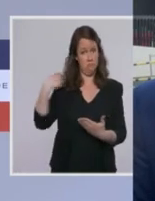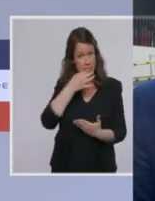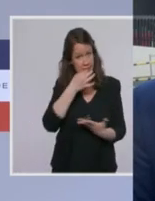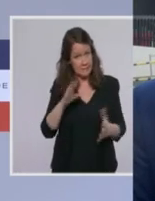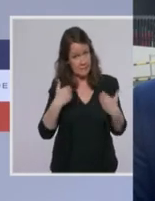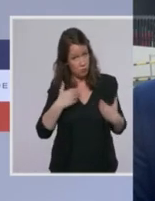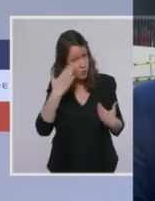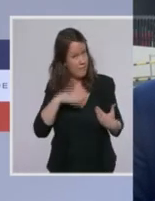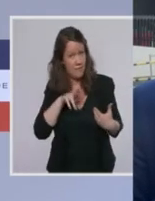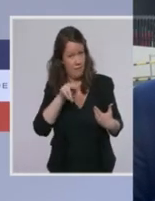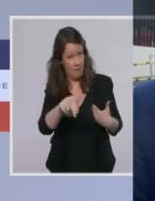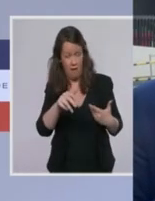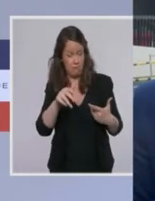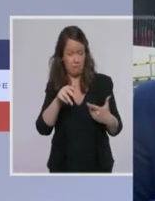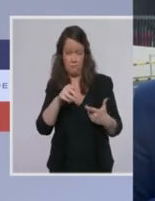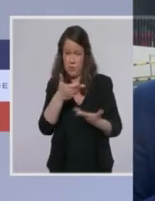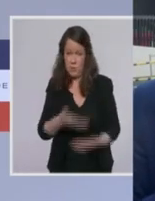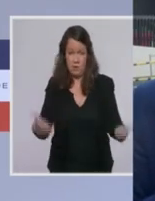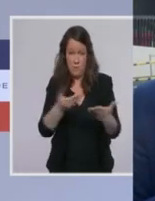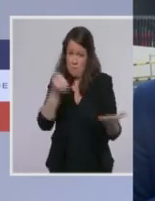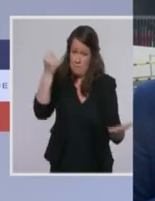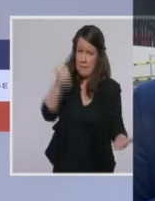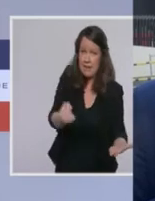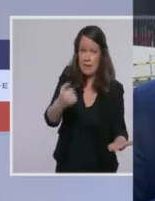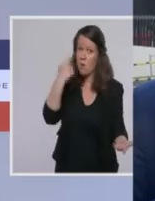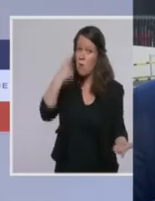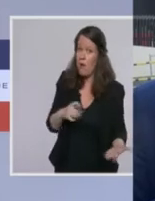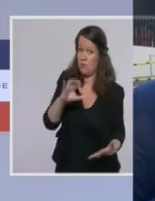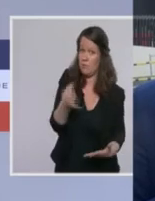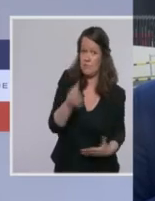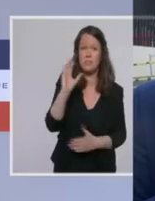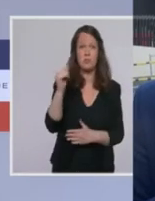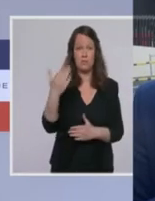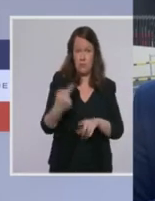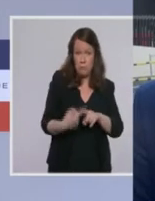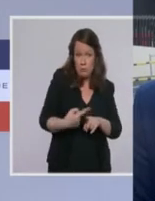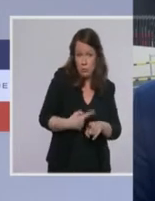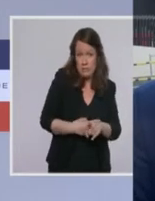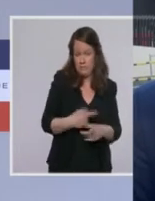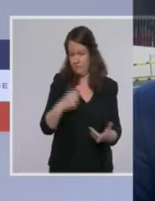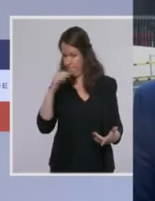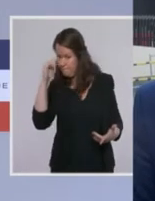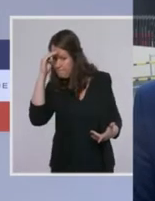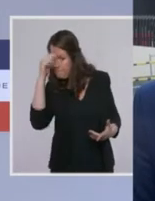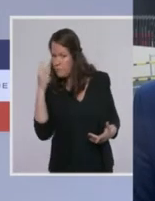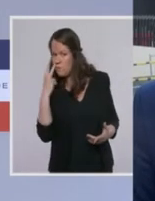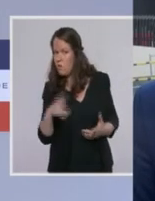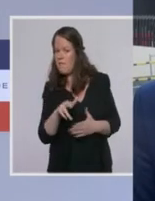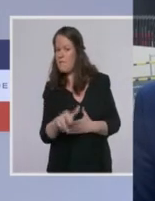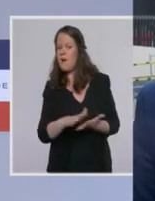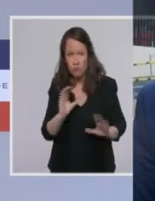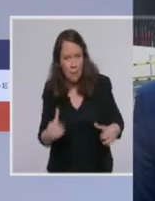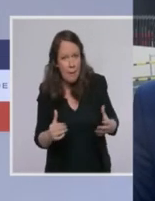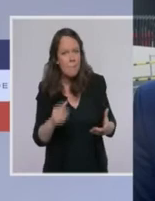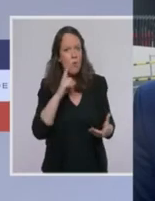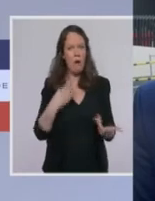توقيف حسب وزير الداخلية الفرنسي 50,000 فرنسي، تم